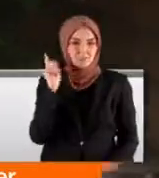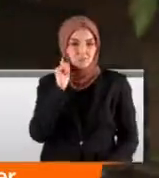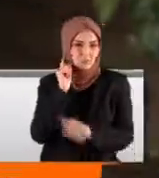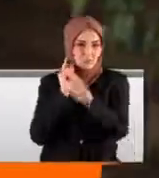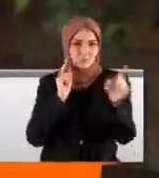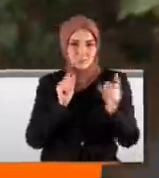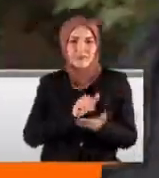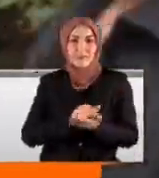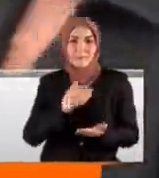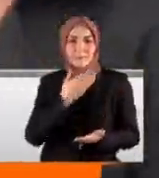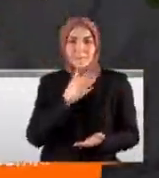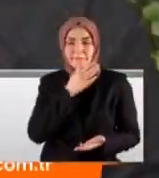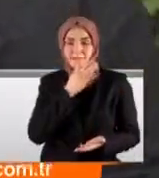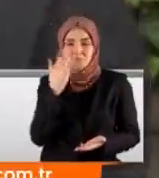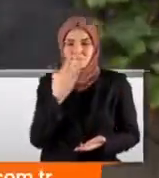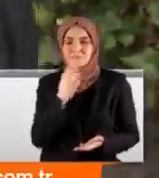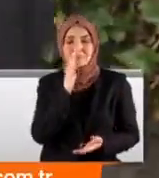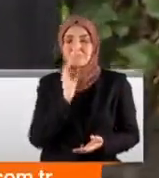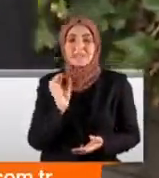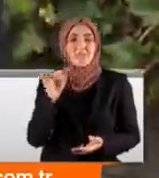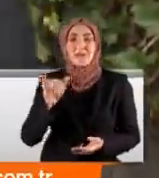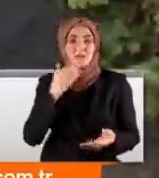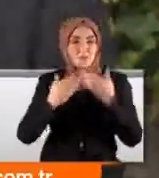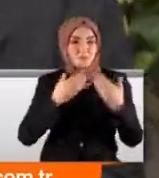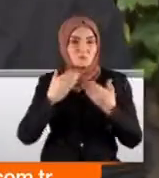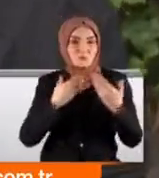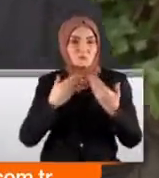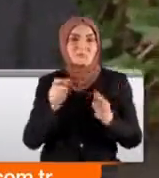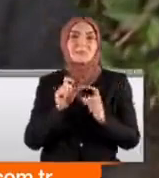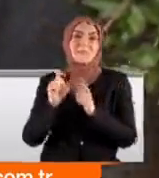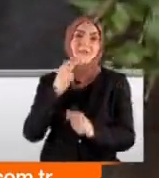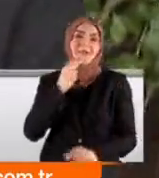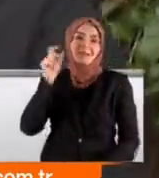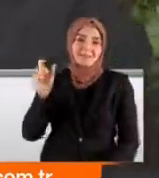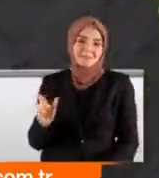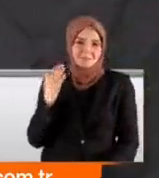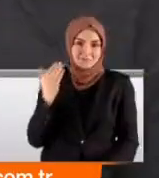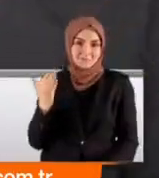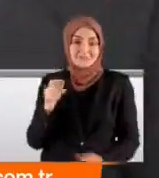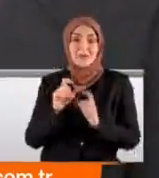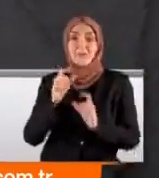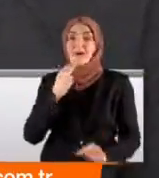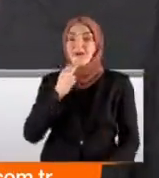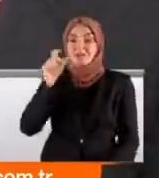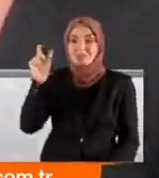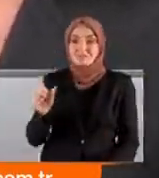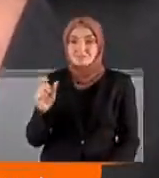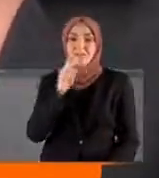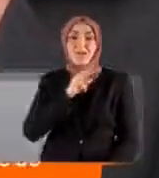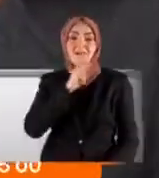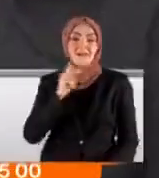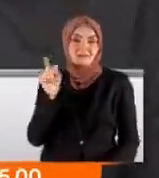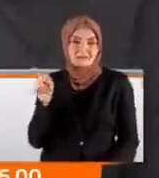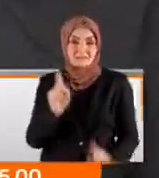herkes biliyor kimden bahsediyorum Elbette ki Saba tümer'den Saba Tümer'in kahkahası dijital ortamda